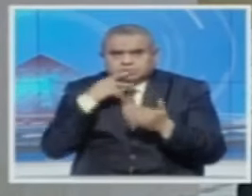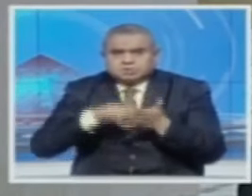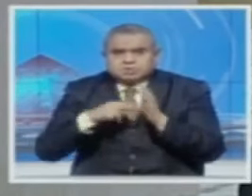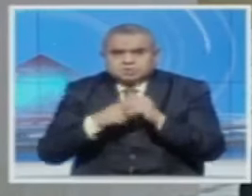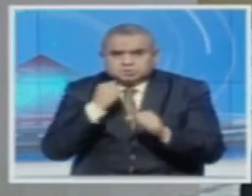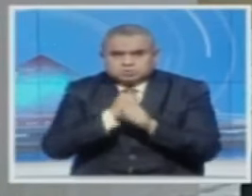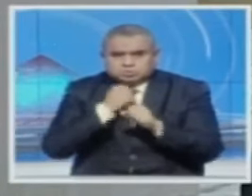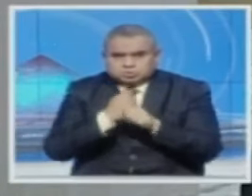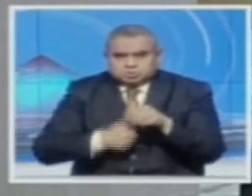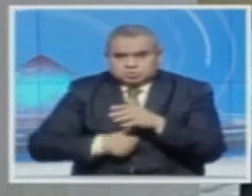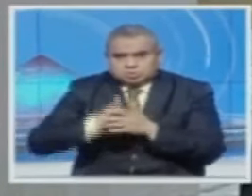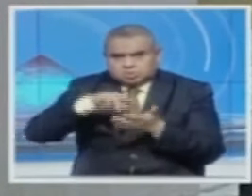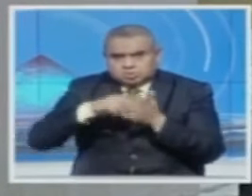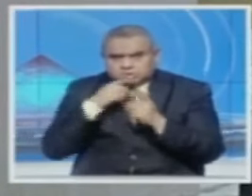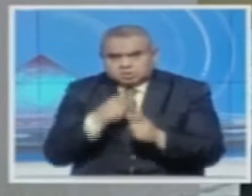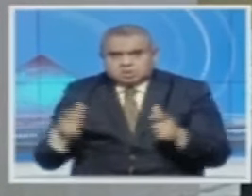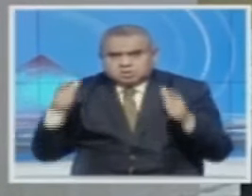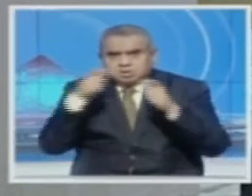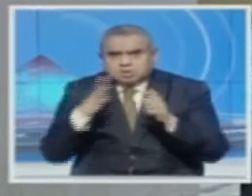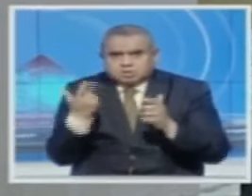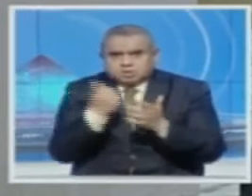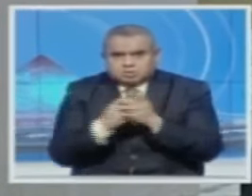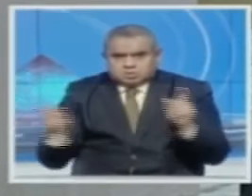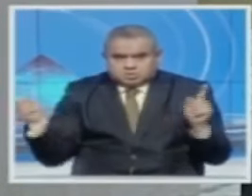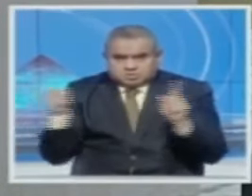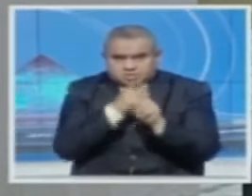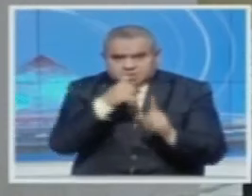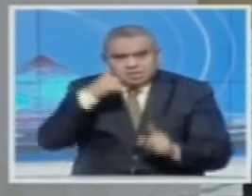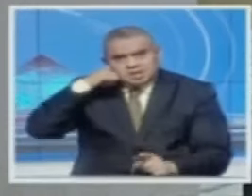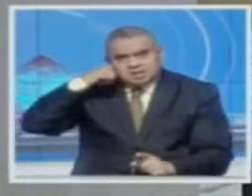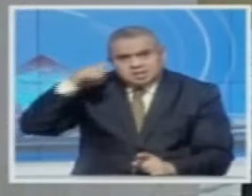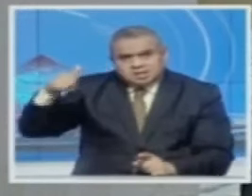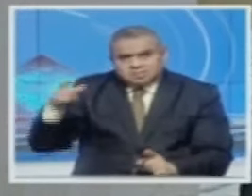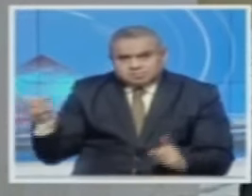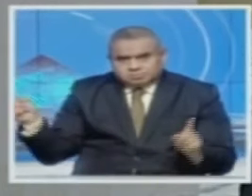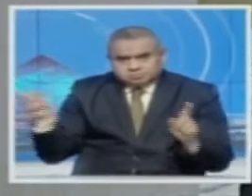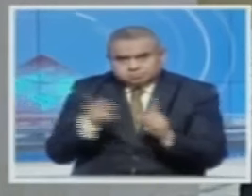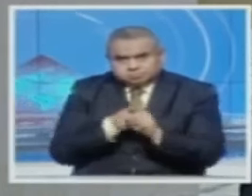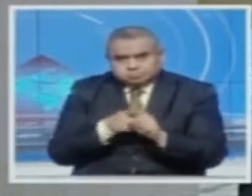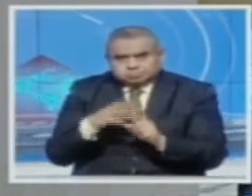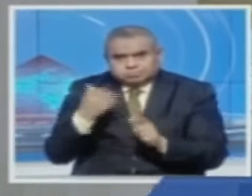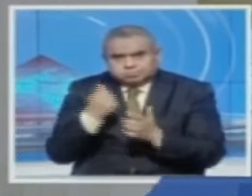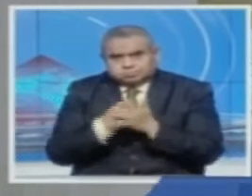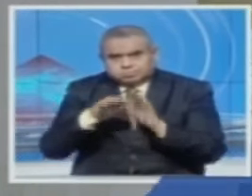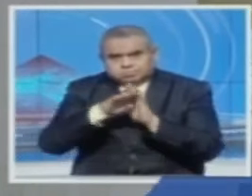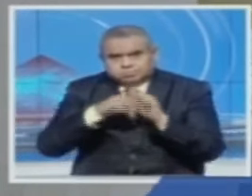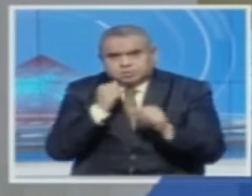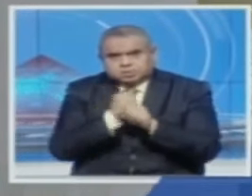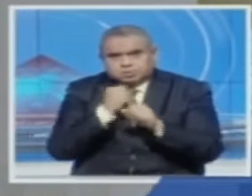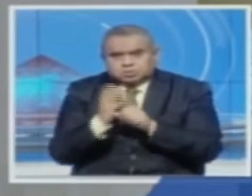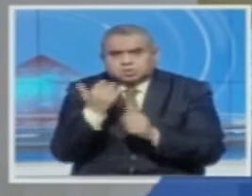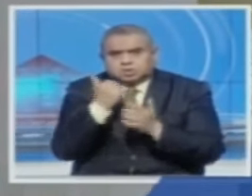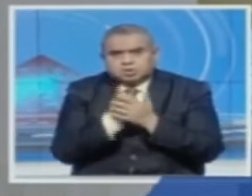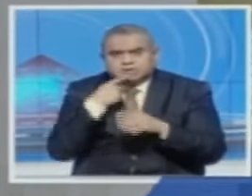وتستمر الجلسة حتى اللحظة التي أحدثكم فيها الآن لما يبعد عن